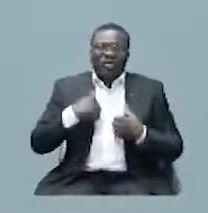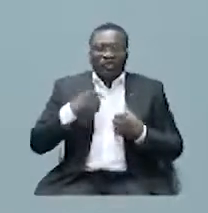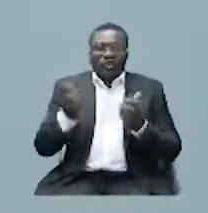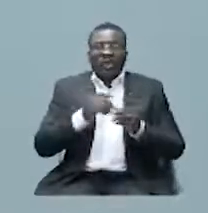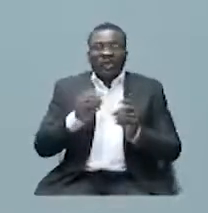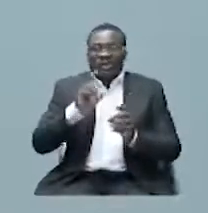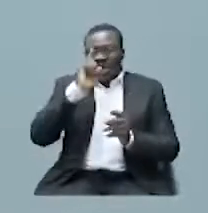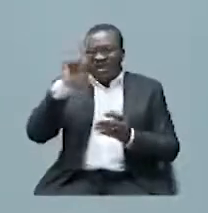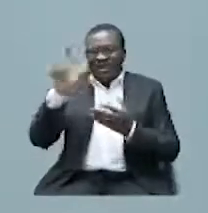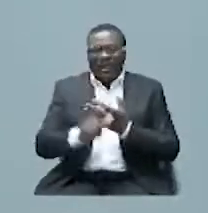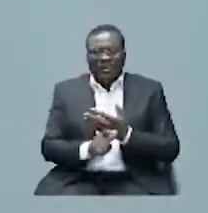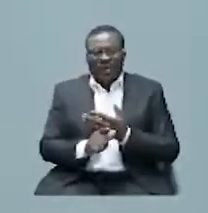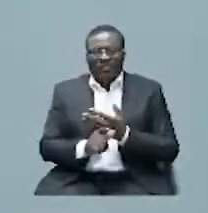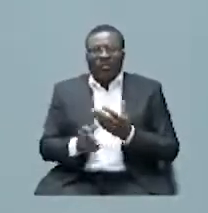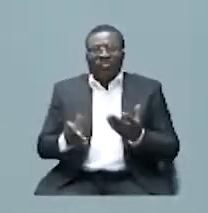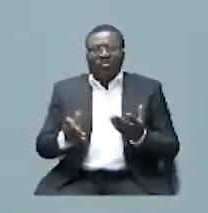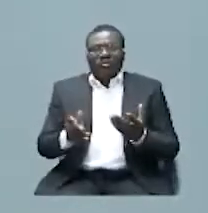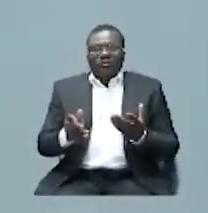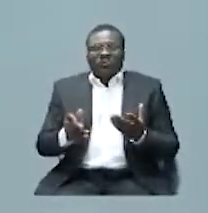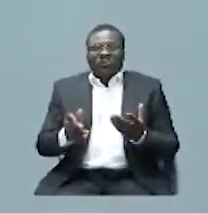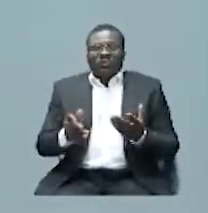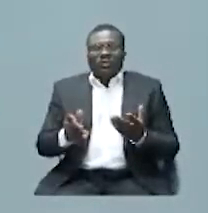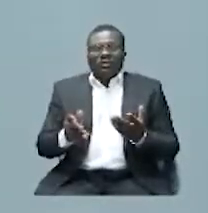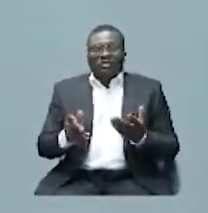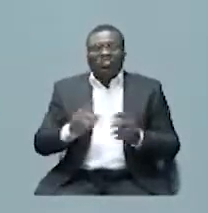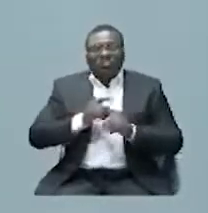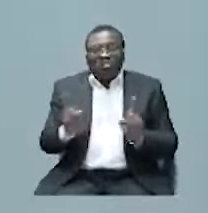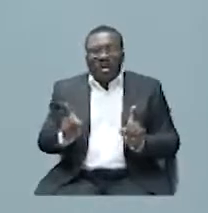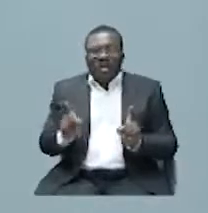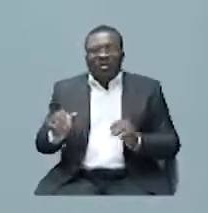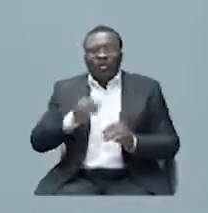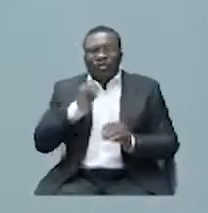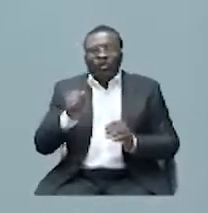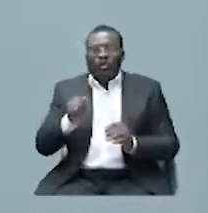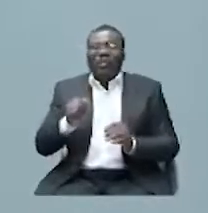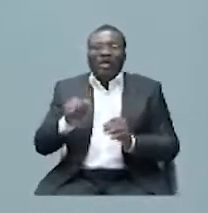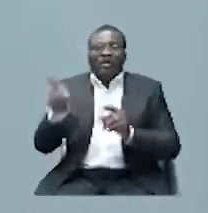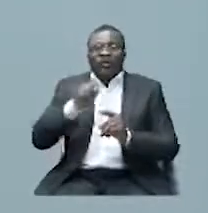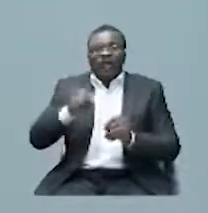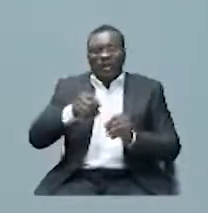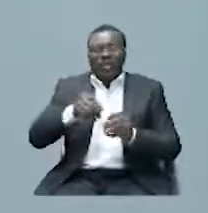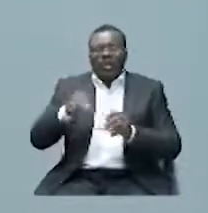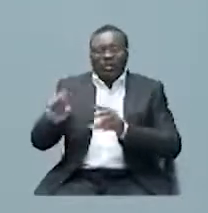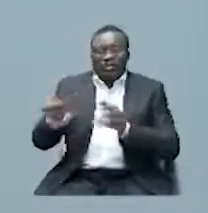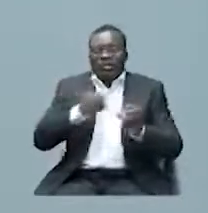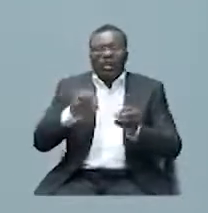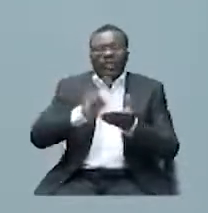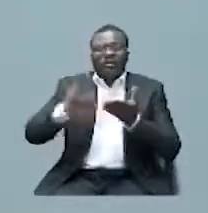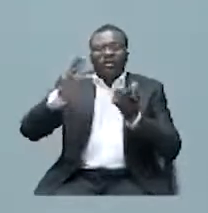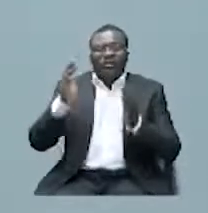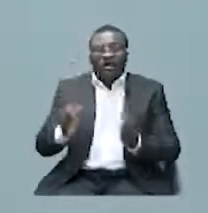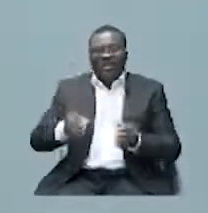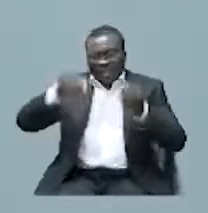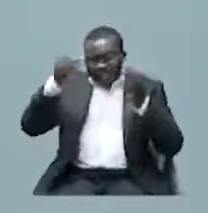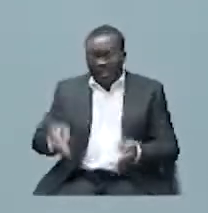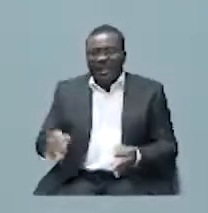brillants, talentueux, remplis de dynamisme. Mais ce ne sont pas les ingénieurs sortis de nos écoles qui ont la décision, qui décident de ce qu'il